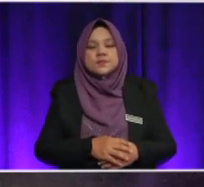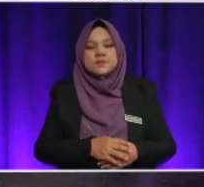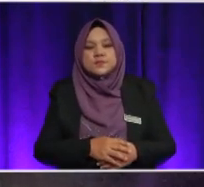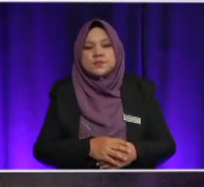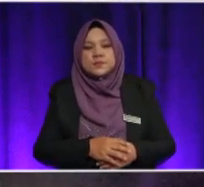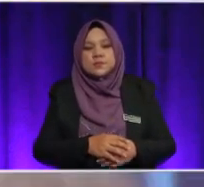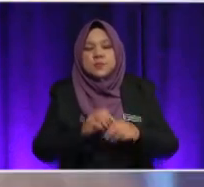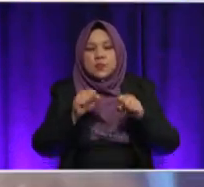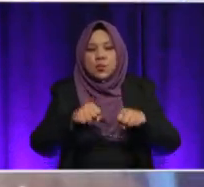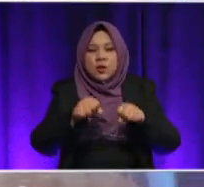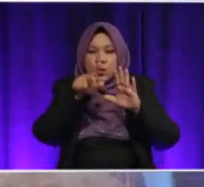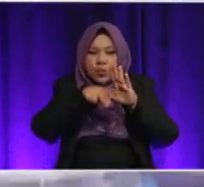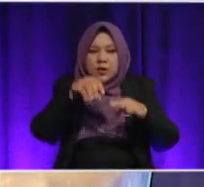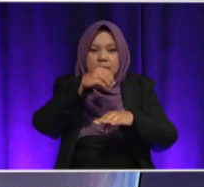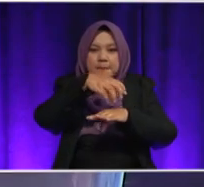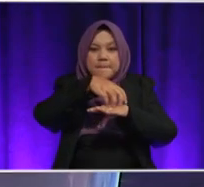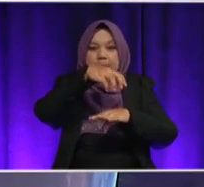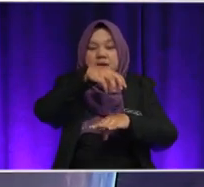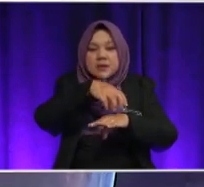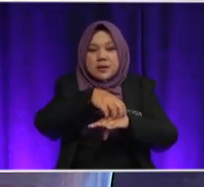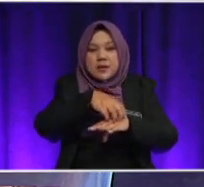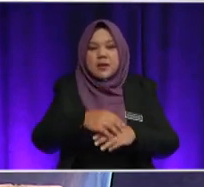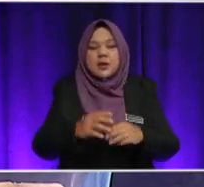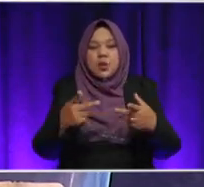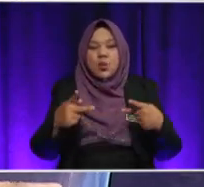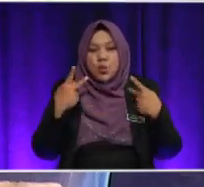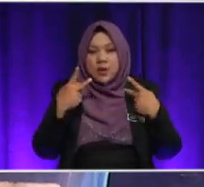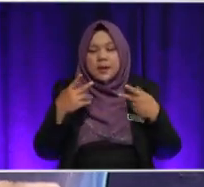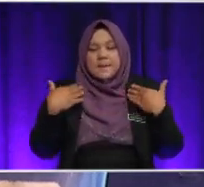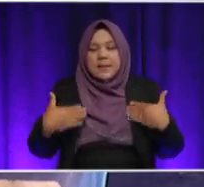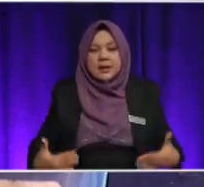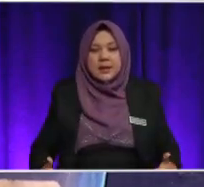mengurangkan bengkak dan juga dapat meningkatkan imunisasi